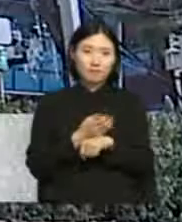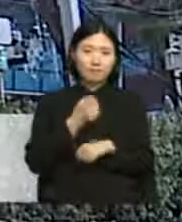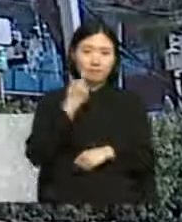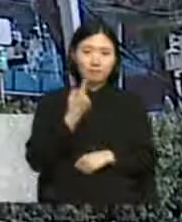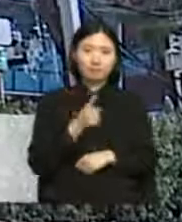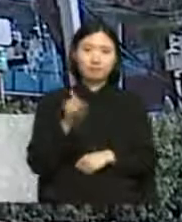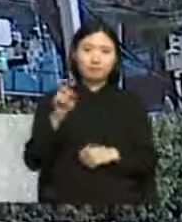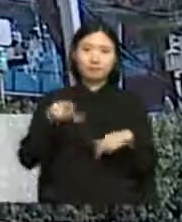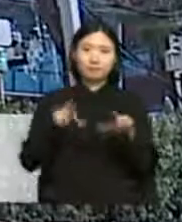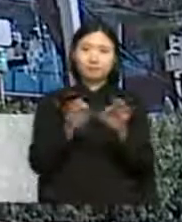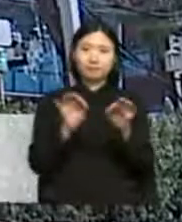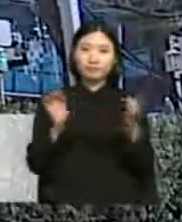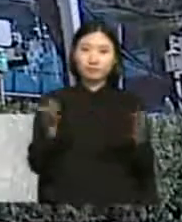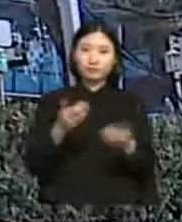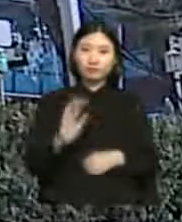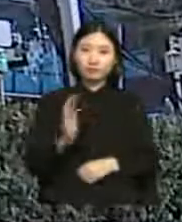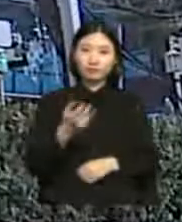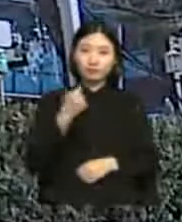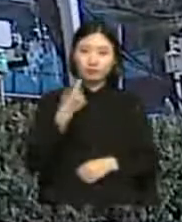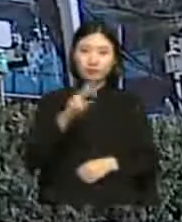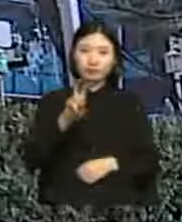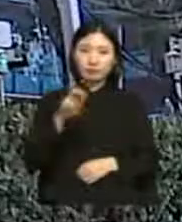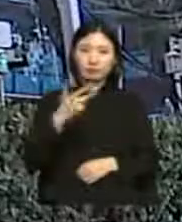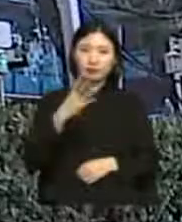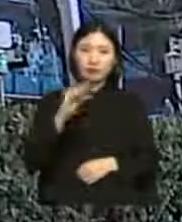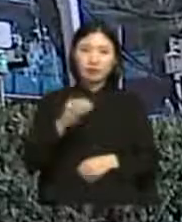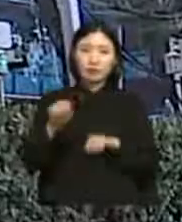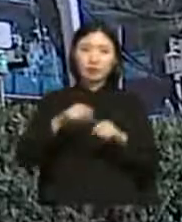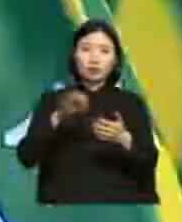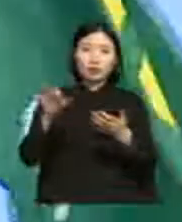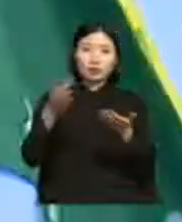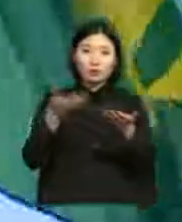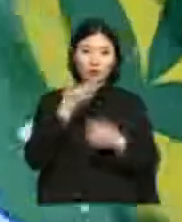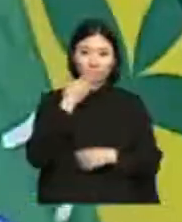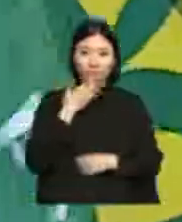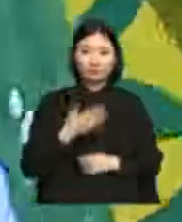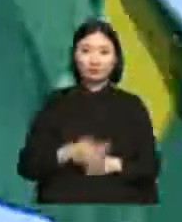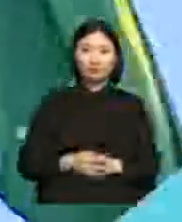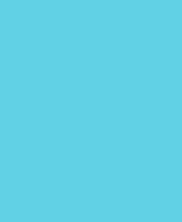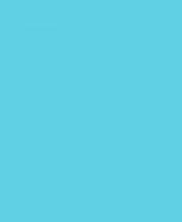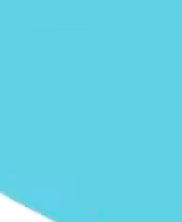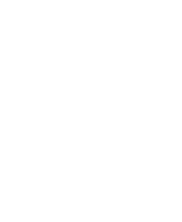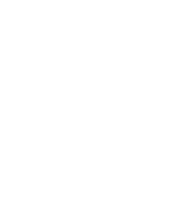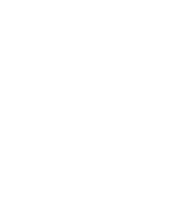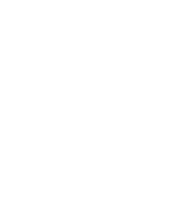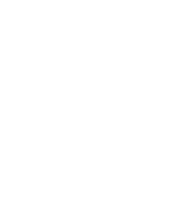10일간 1 하게 되며 월 27만원 의 활동비를 받을 수 있습니다